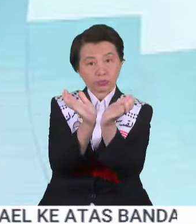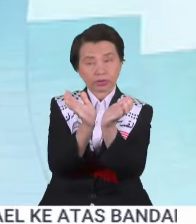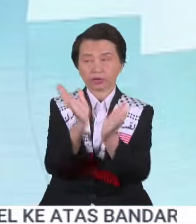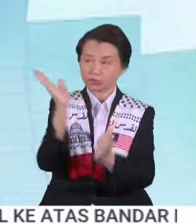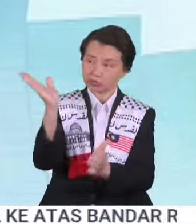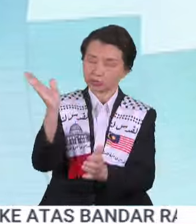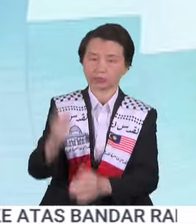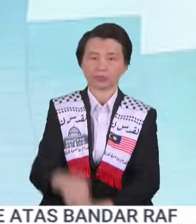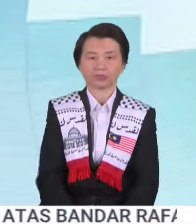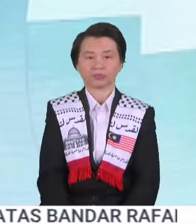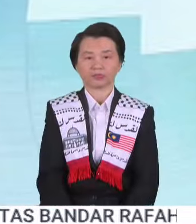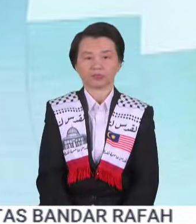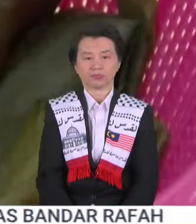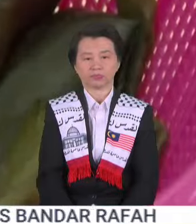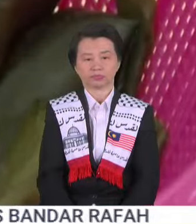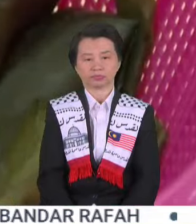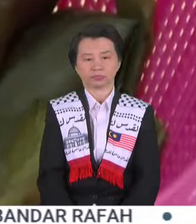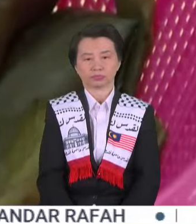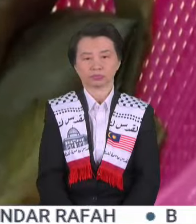Ramli.